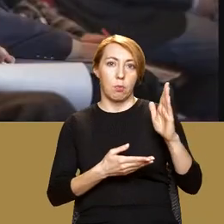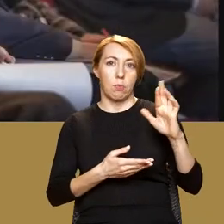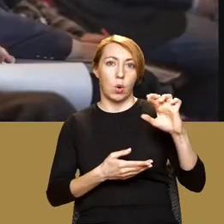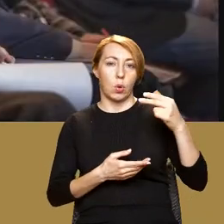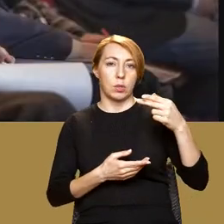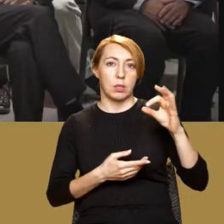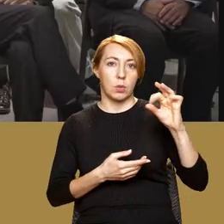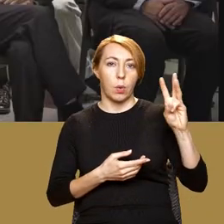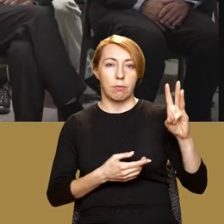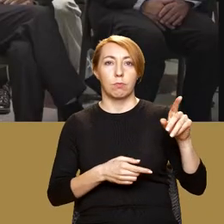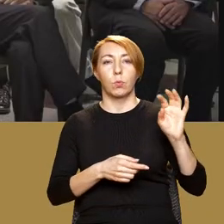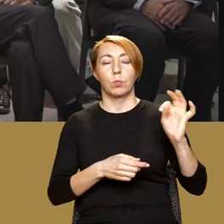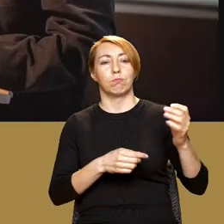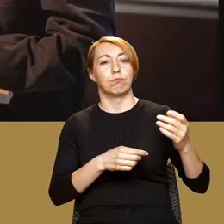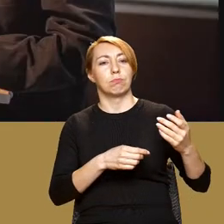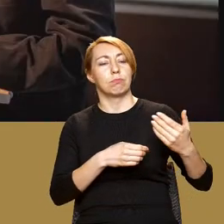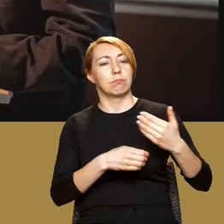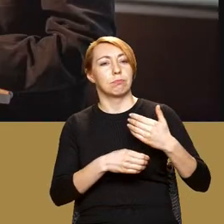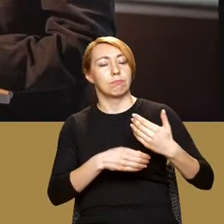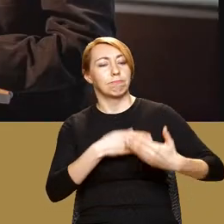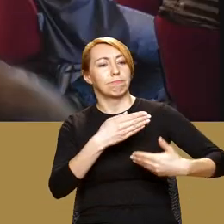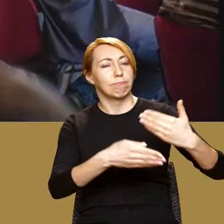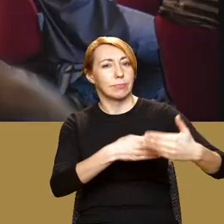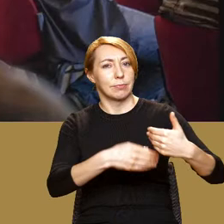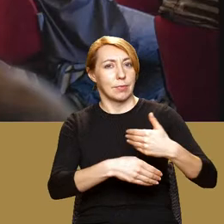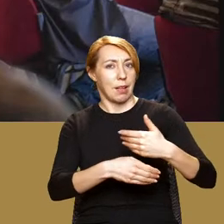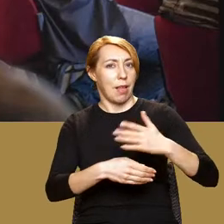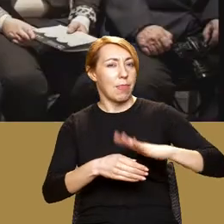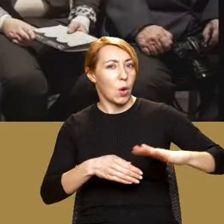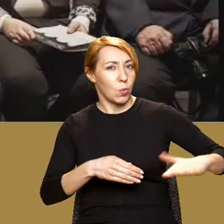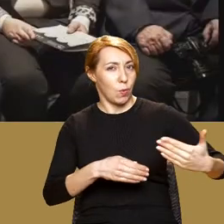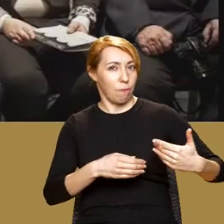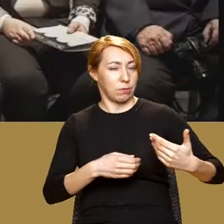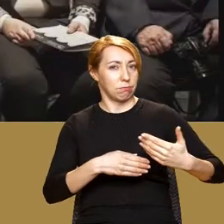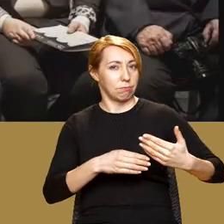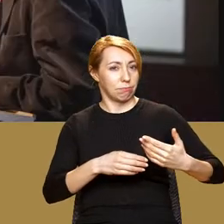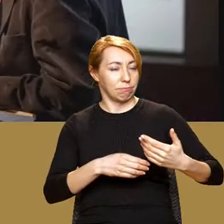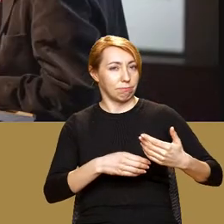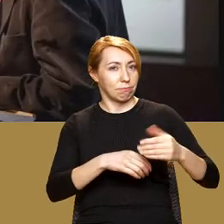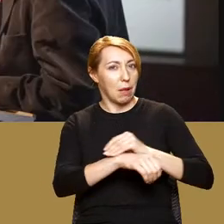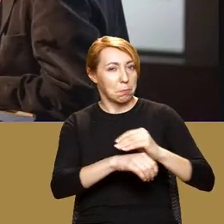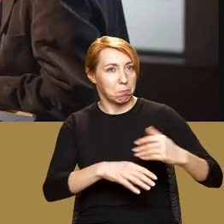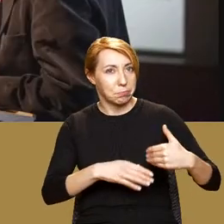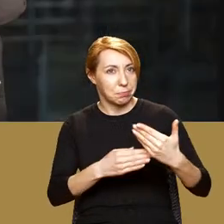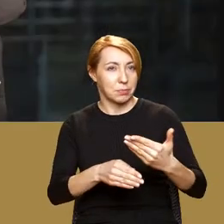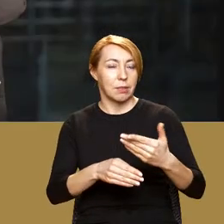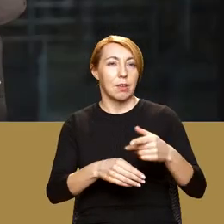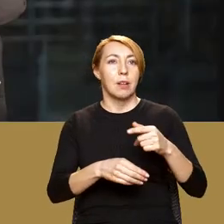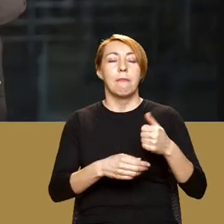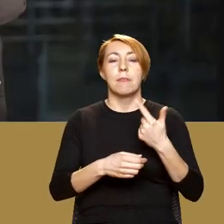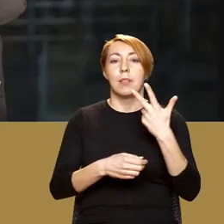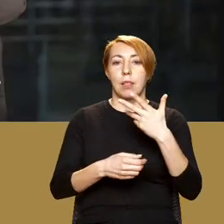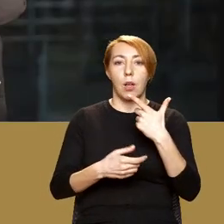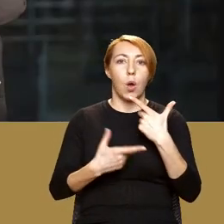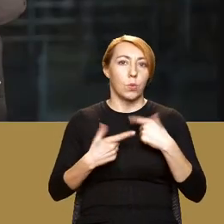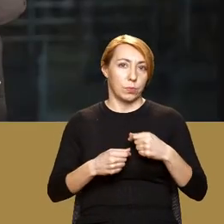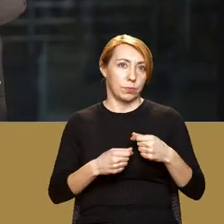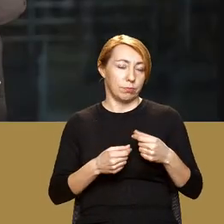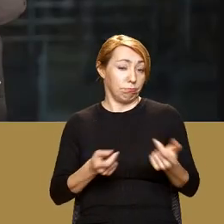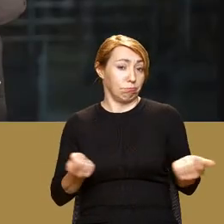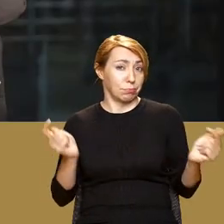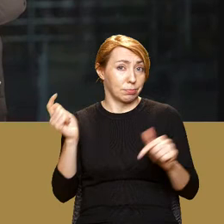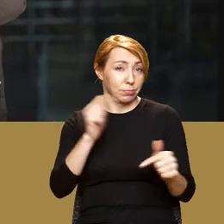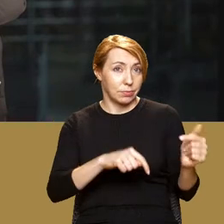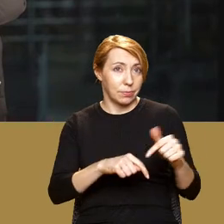dziedzictwu narodowemu. Bardzo wiele zacnych osób. Tutaj też, tak jak trzecia konferencja była organizowana z